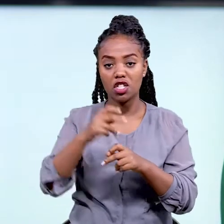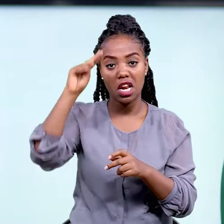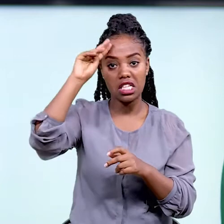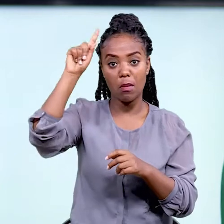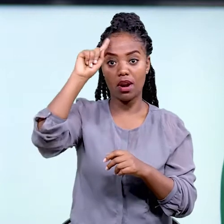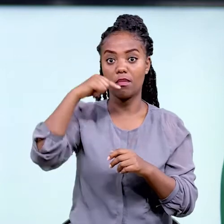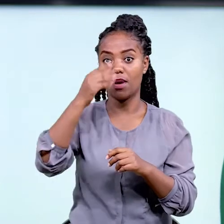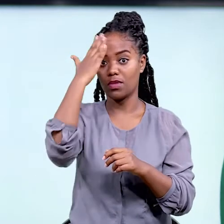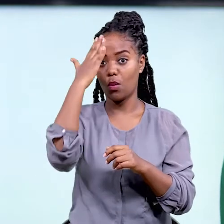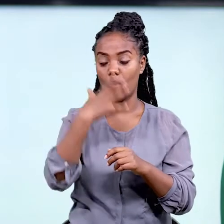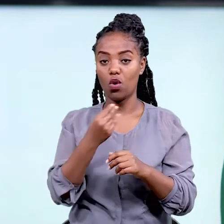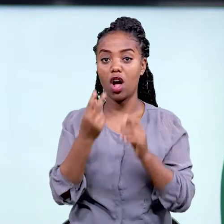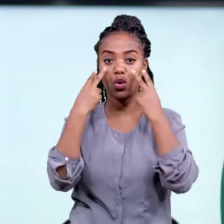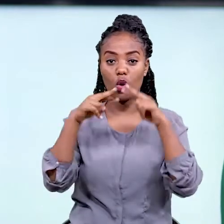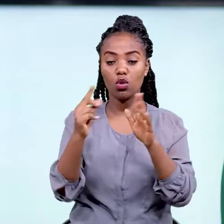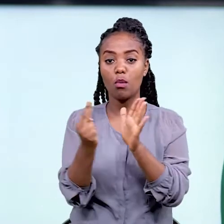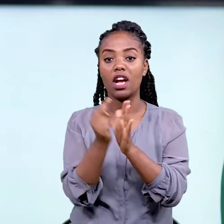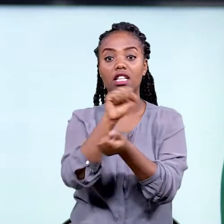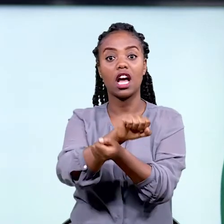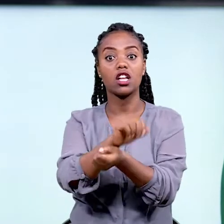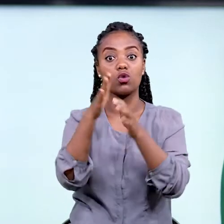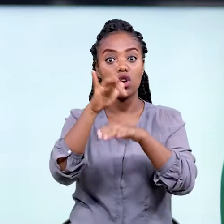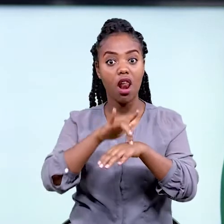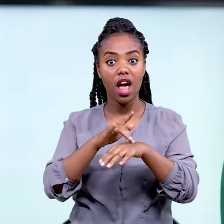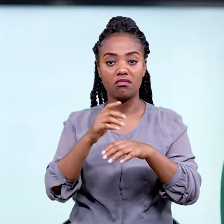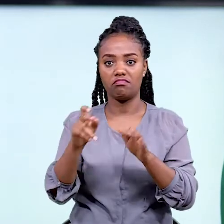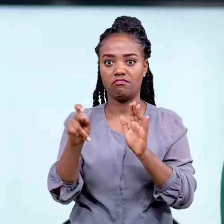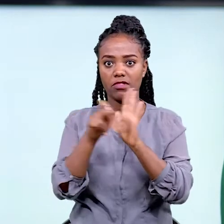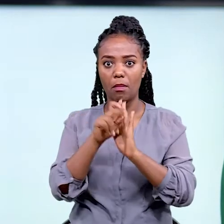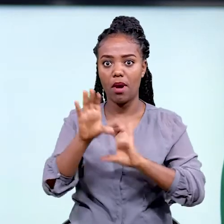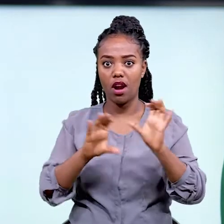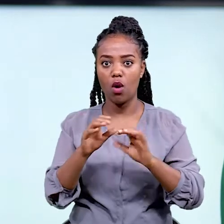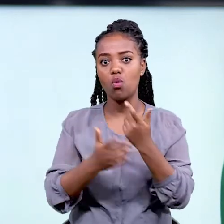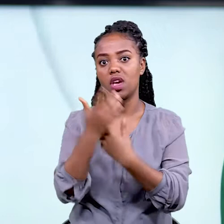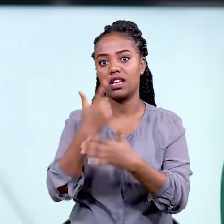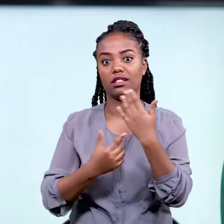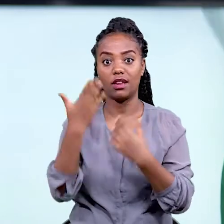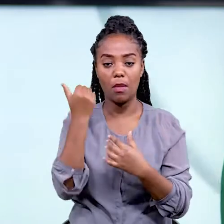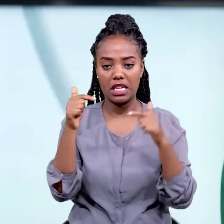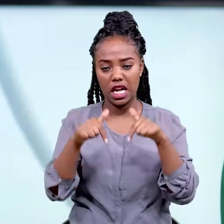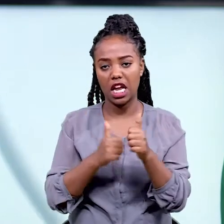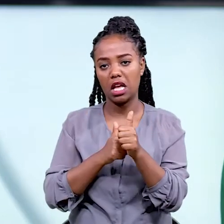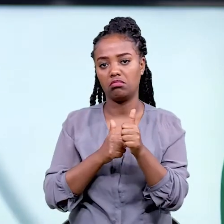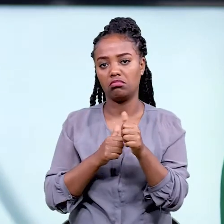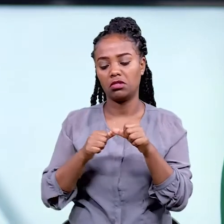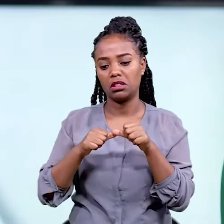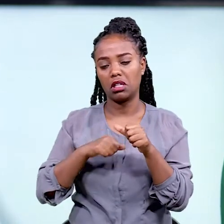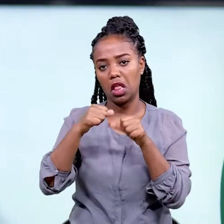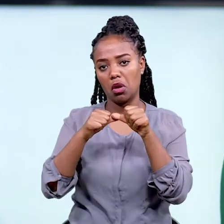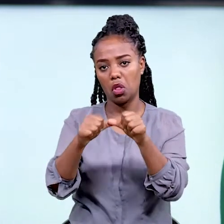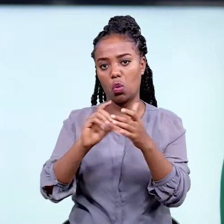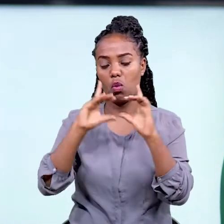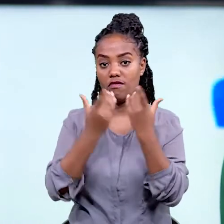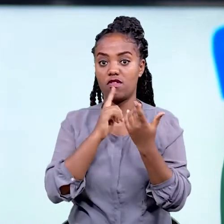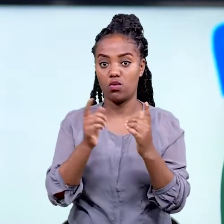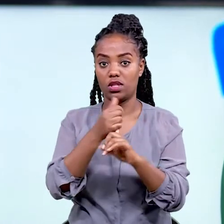ማንዴላ በመባል በሚታወቀውና ትኩረቱን በህግ ታራሚዎች ላይ ባደረገው ደንብ ዙሪያ ውይይት ማቅረባችን ይታወሳል። ዛሬም ተከታዩን ክፍል ነው ይዘንላችሁ